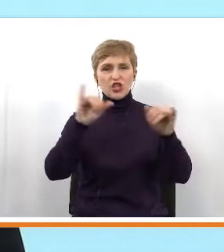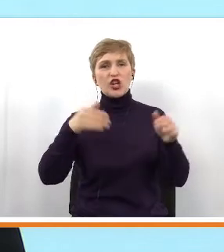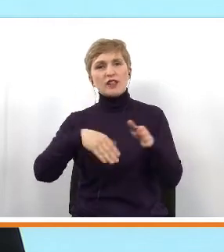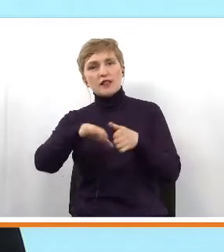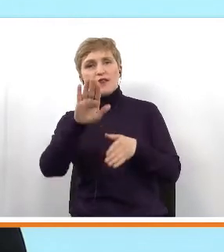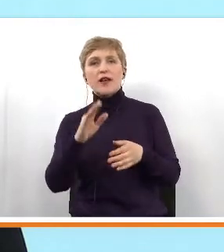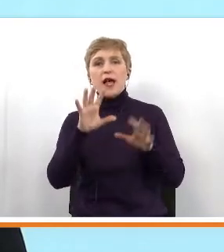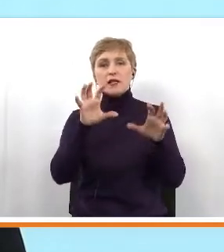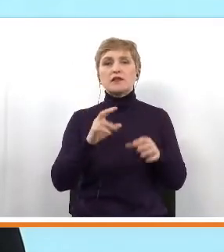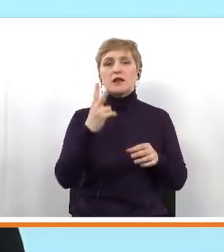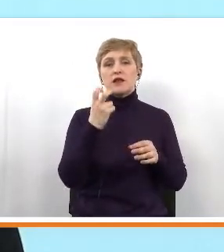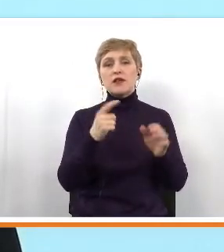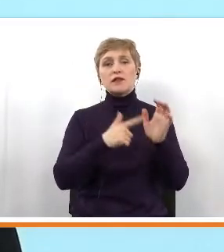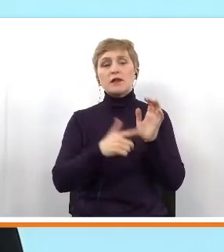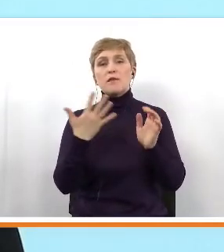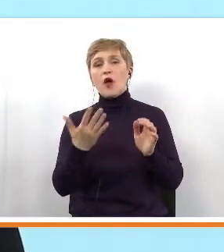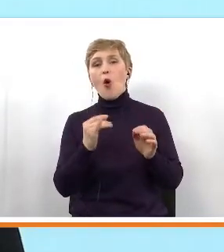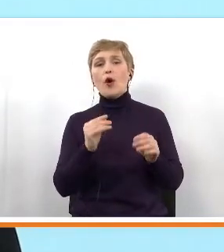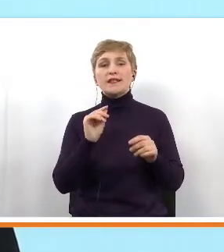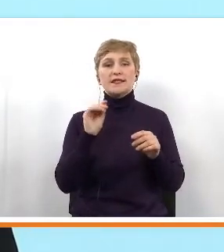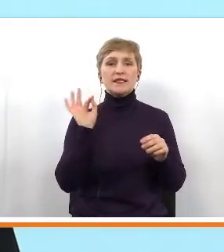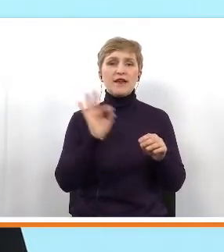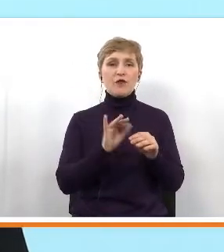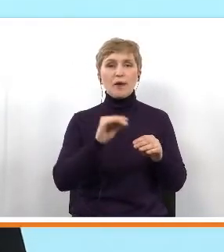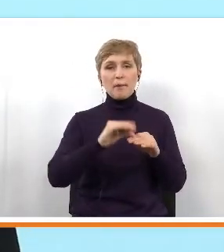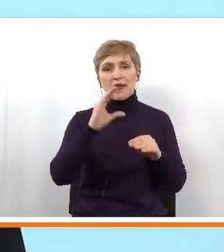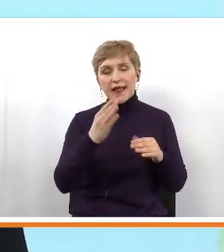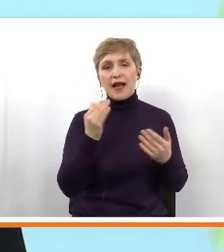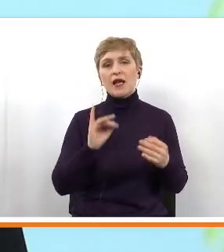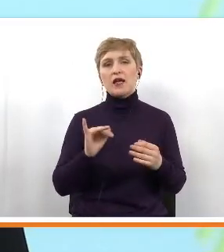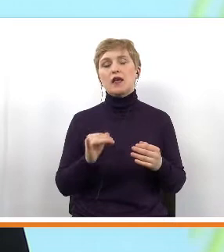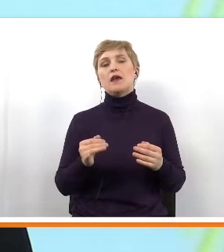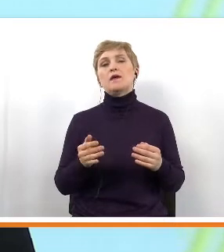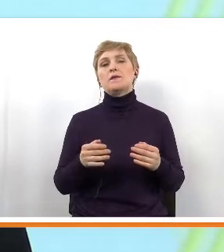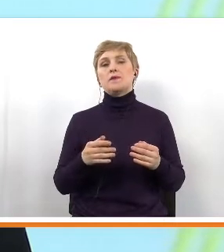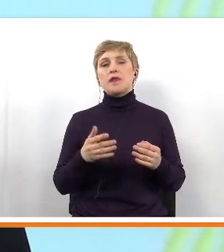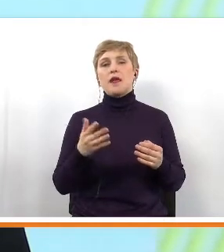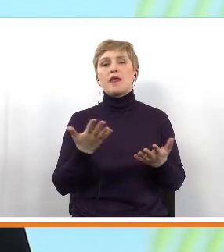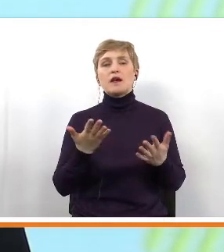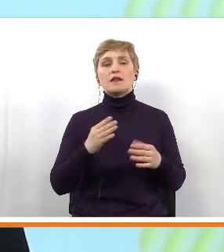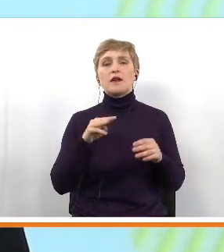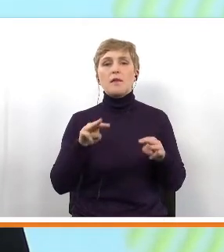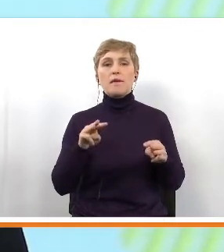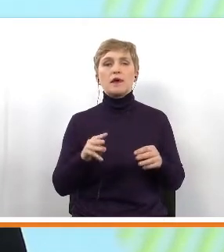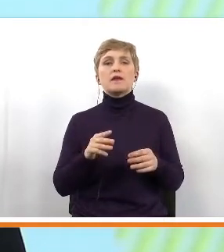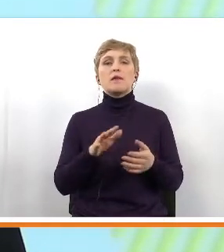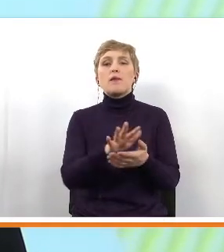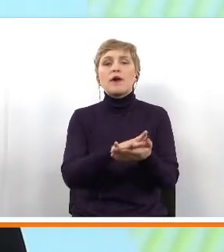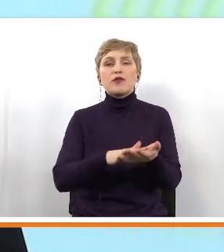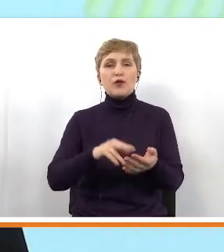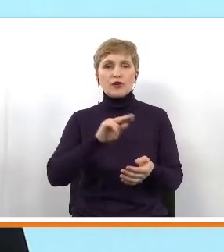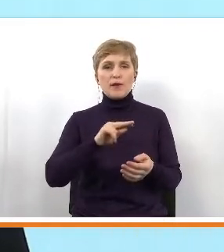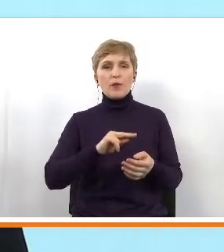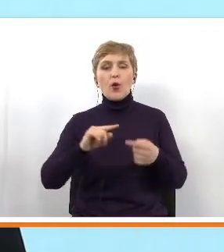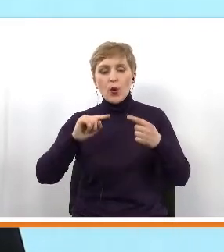совершенствовать закон 275 о целевом капитале, ну и, собственно говоря, в некоторых моментах продолжили работу по